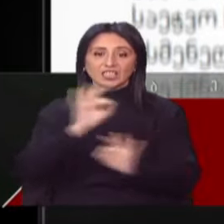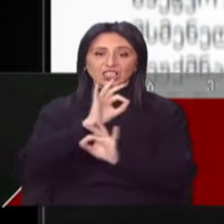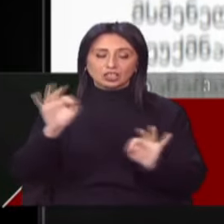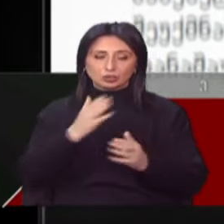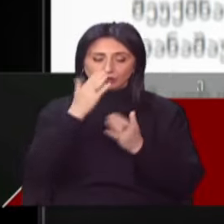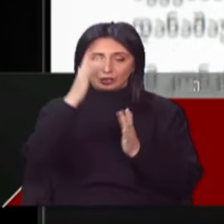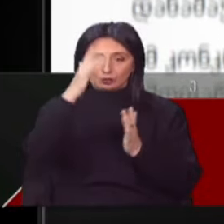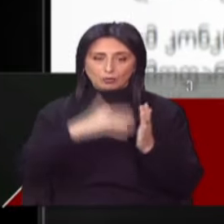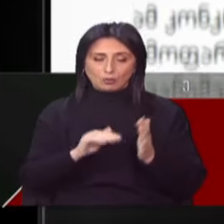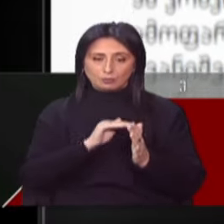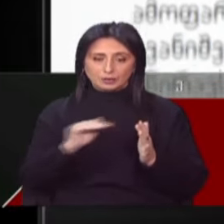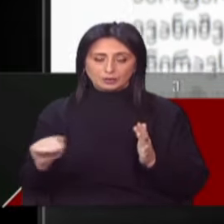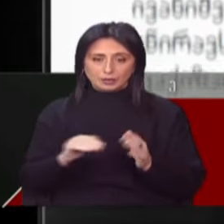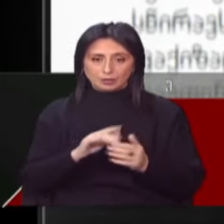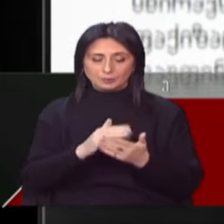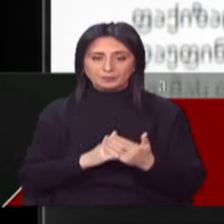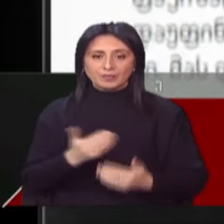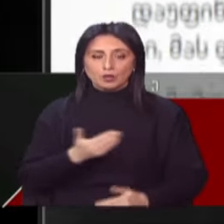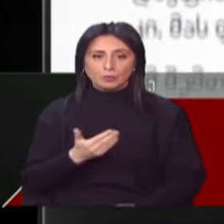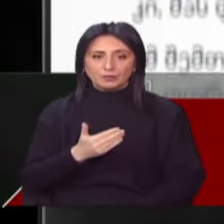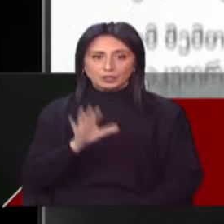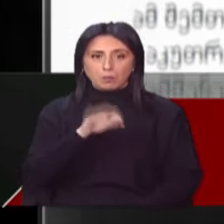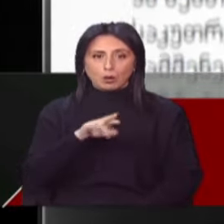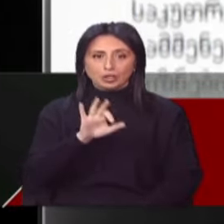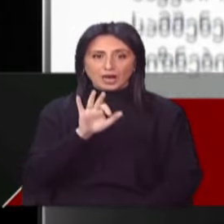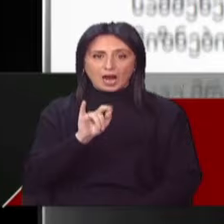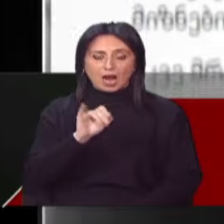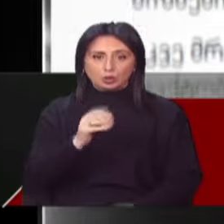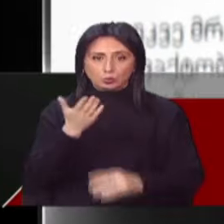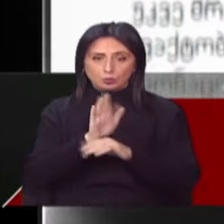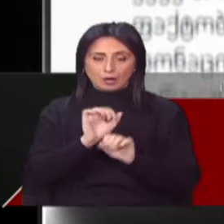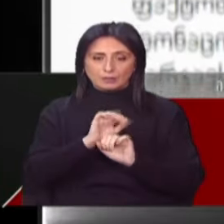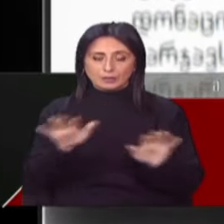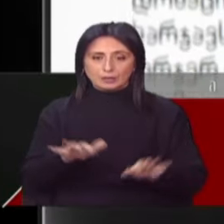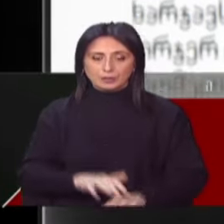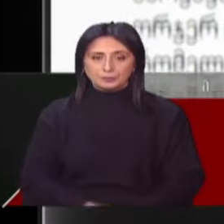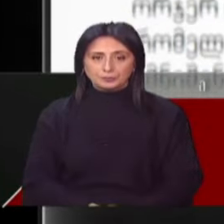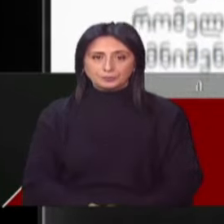Კითხულობთ ოფიციალურ განცხადებაში, რომელიც ფონდმა Cartum გაავრცელა.